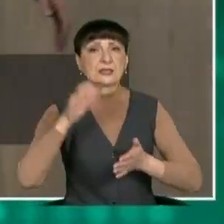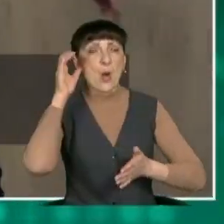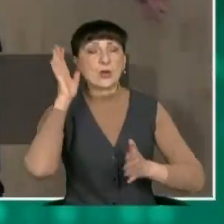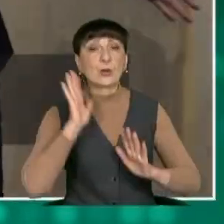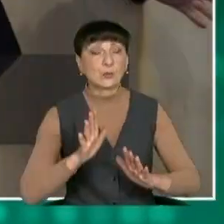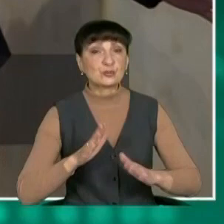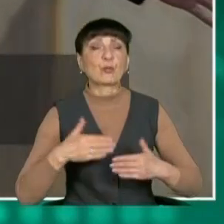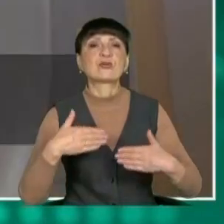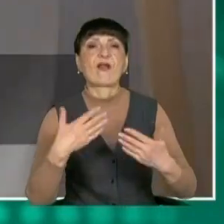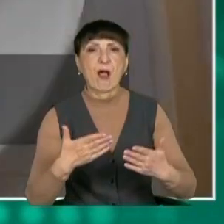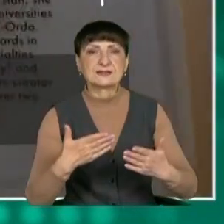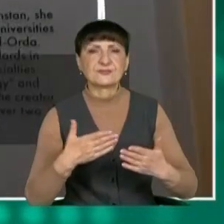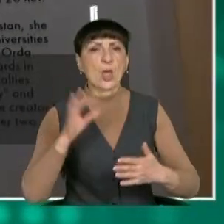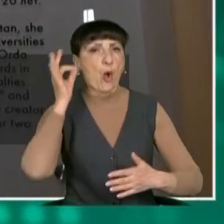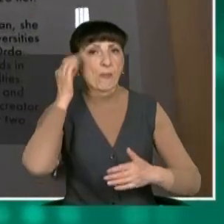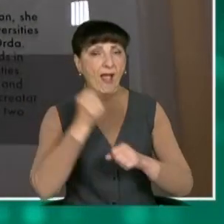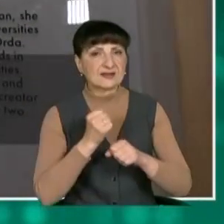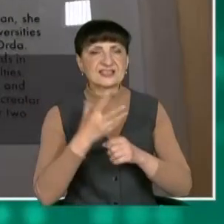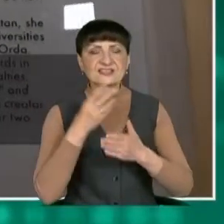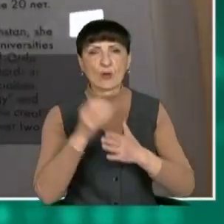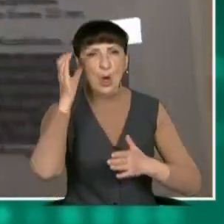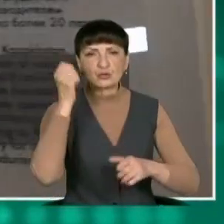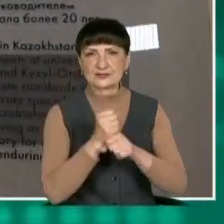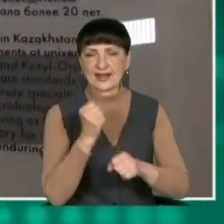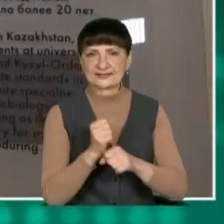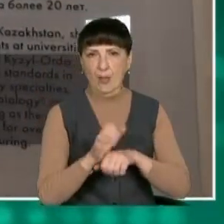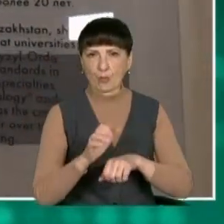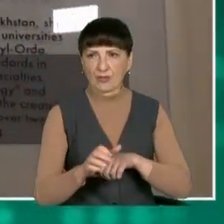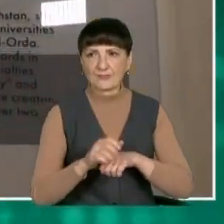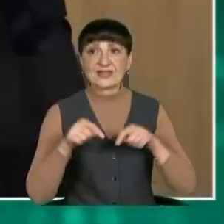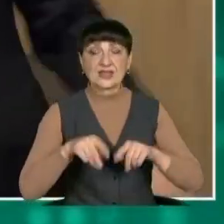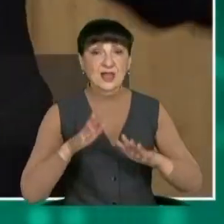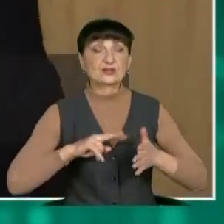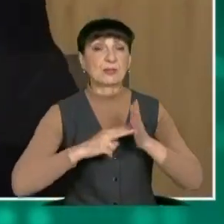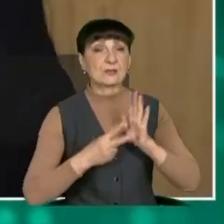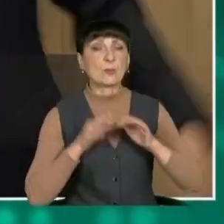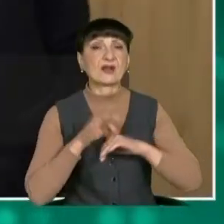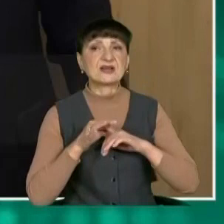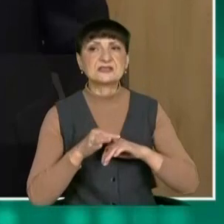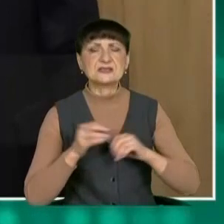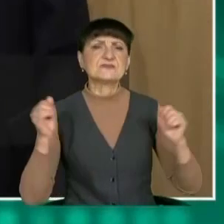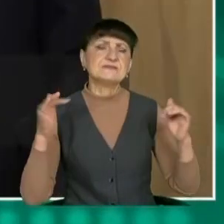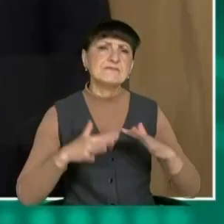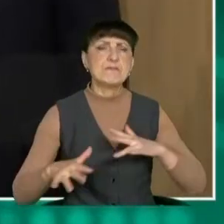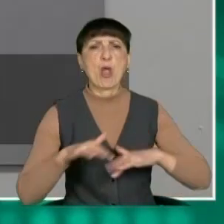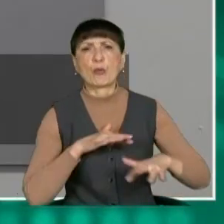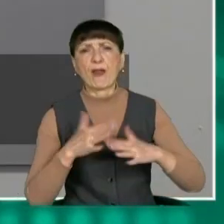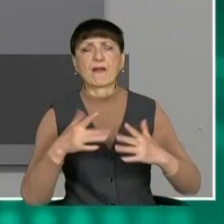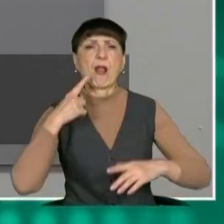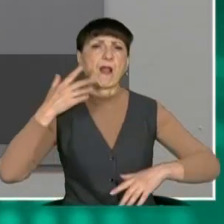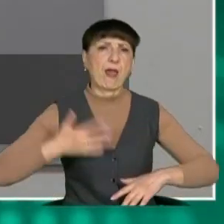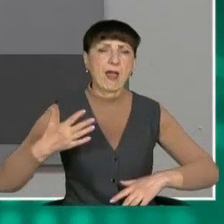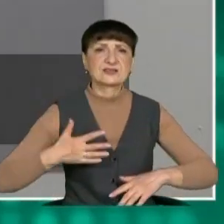будут продвигать и коммерциализировать свои научные разработки. Здесь также планируют проводить коворкинг-мероприятия, лекции